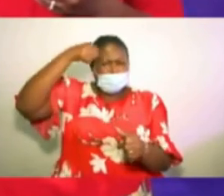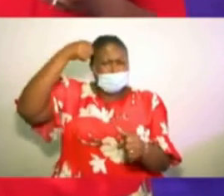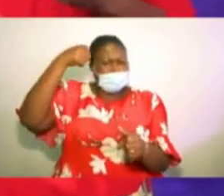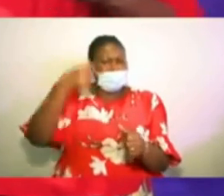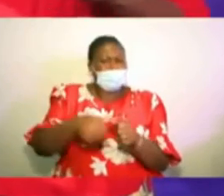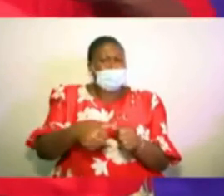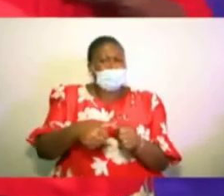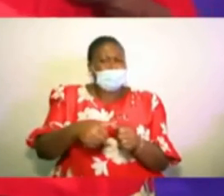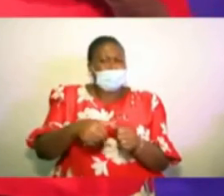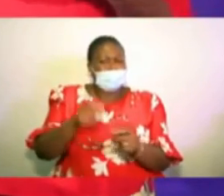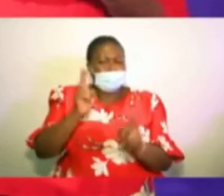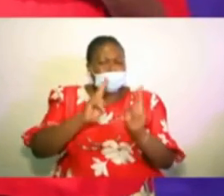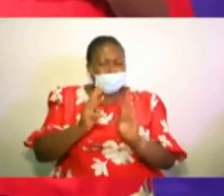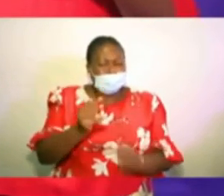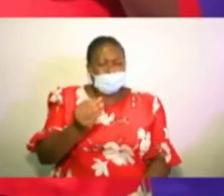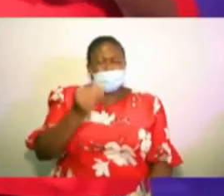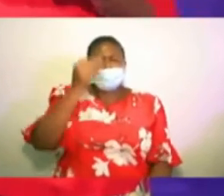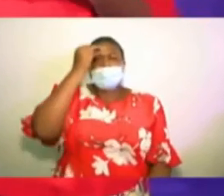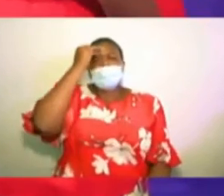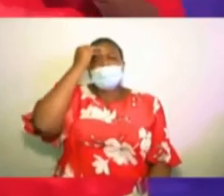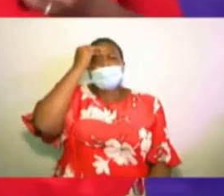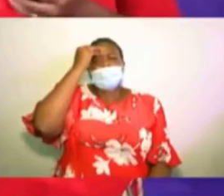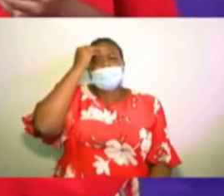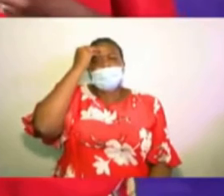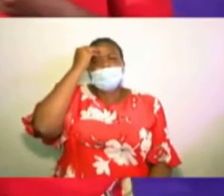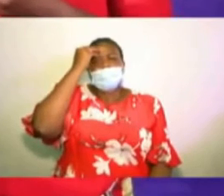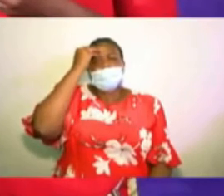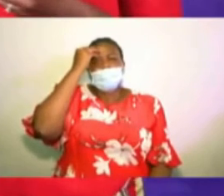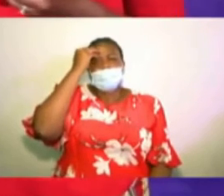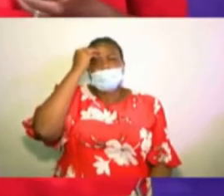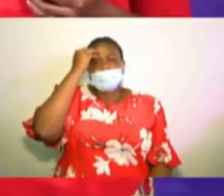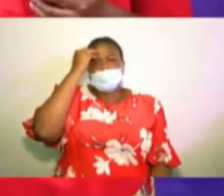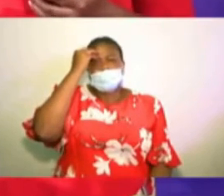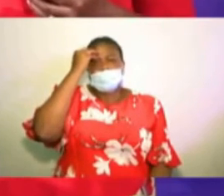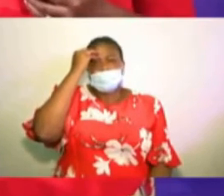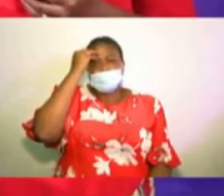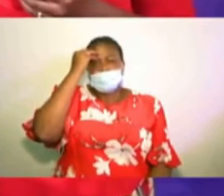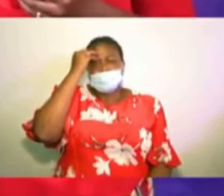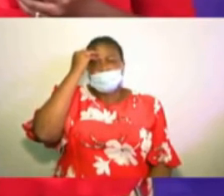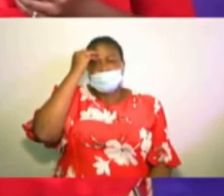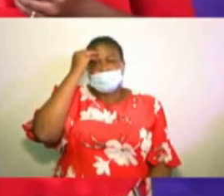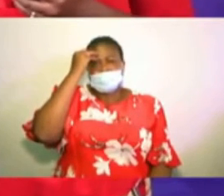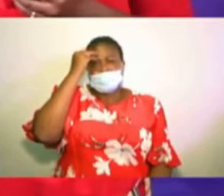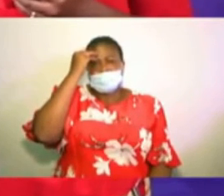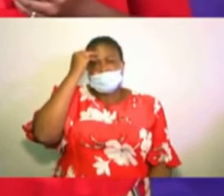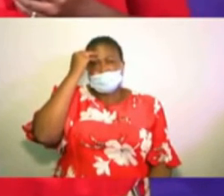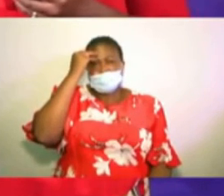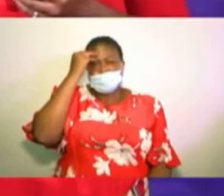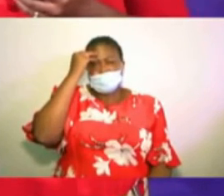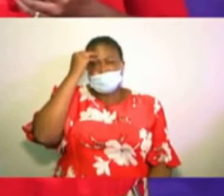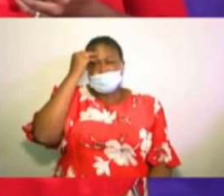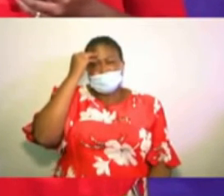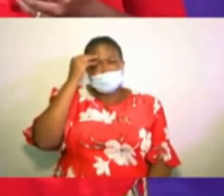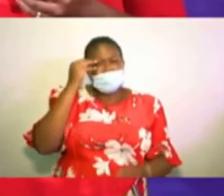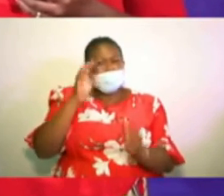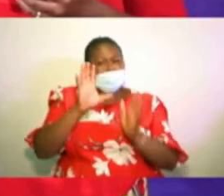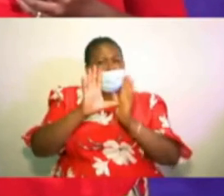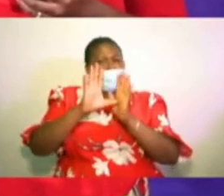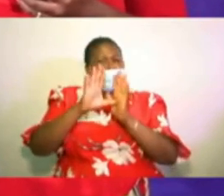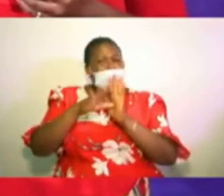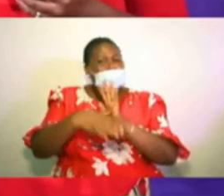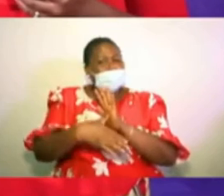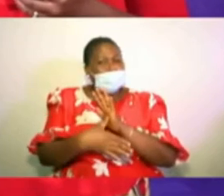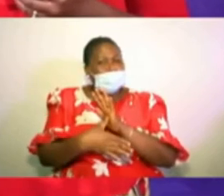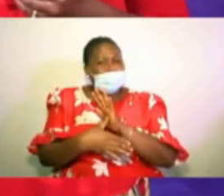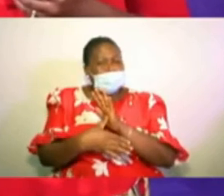le fait de rendre quelqu'un conscient de certaines choses, then there is